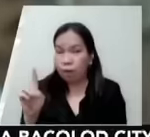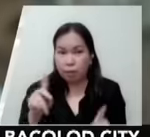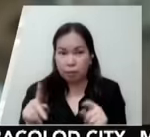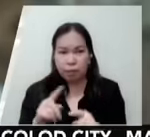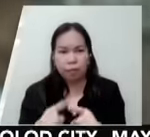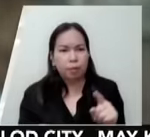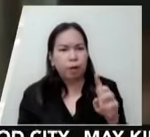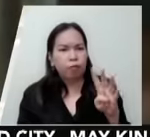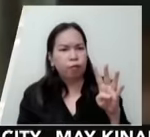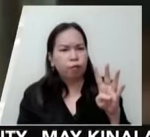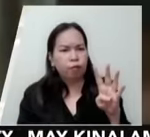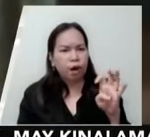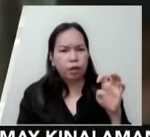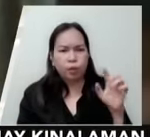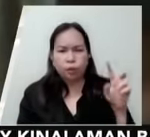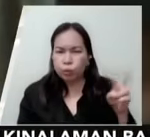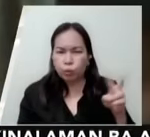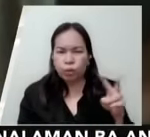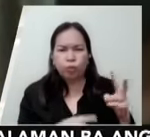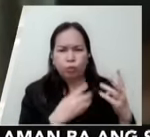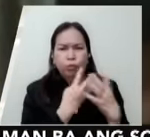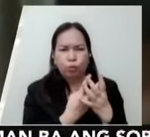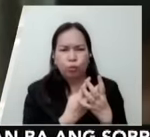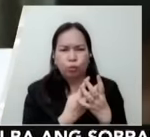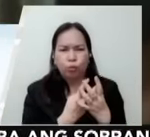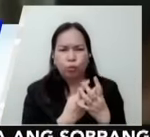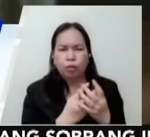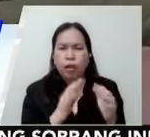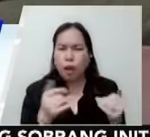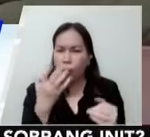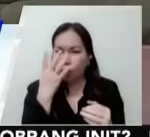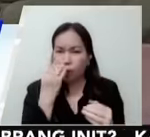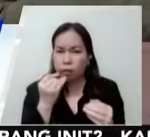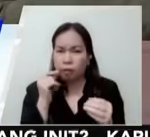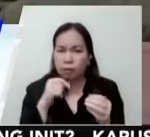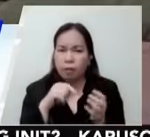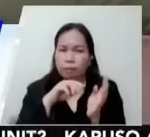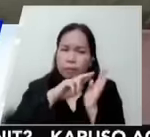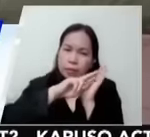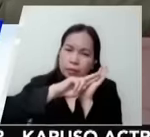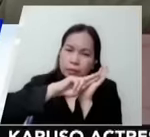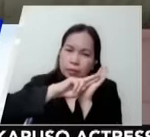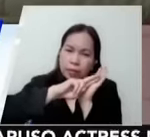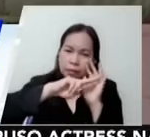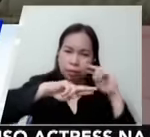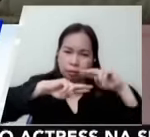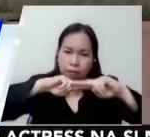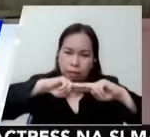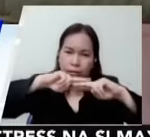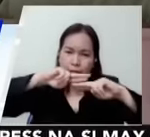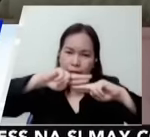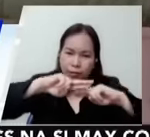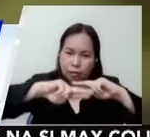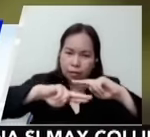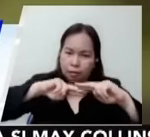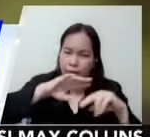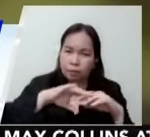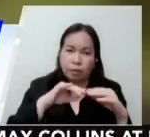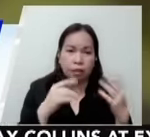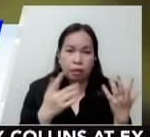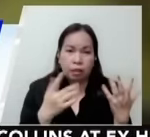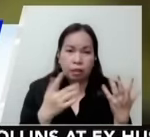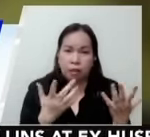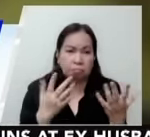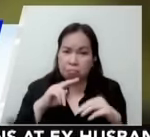922 ang nakakulong. Para makatulog, dapat tagilid ang paghiga. Ang mga wala ng mahigaan, uupo magdamag. Yung